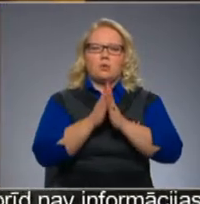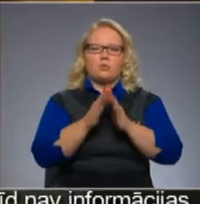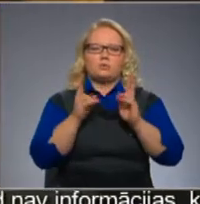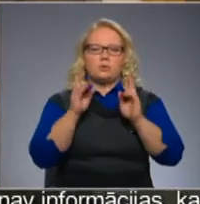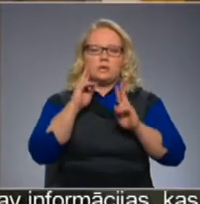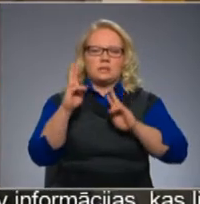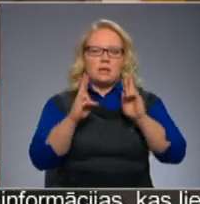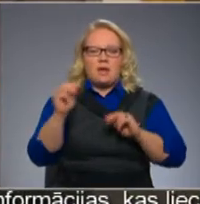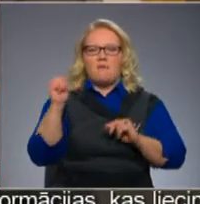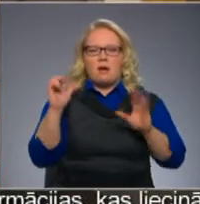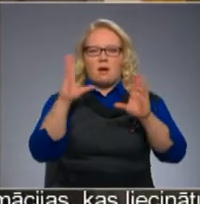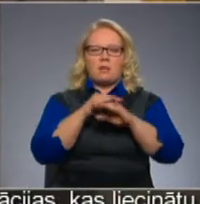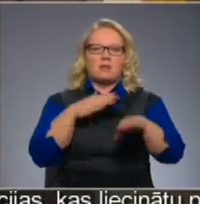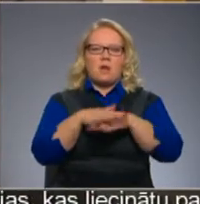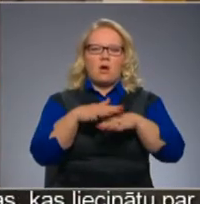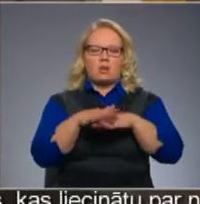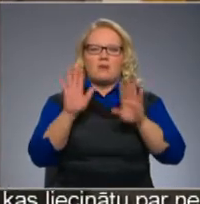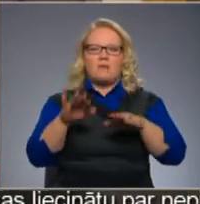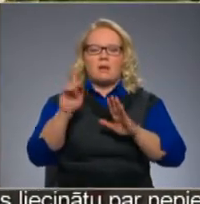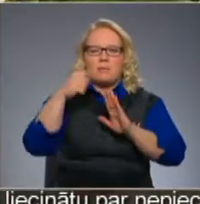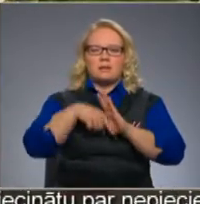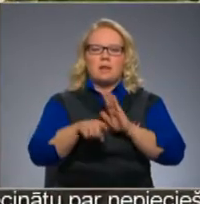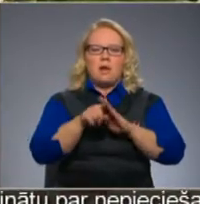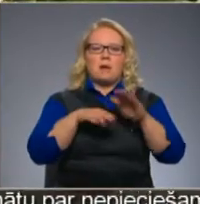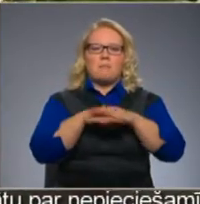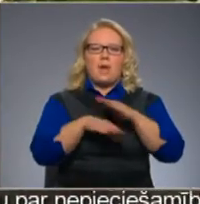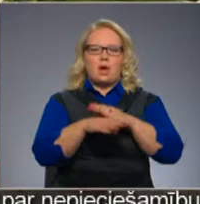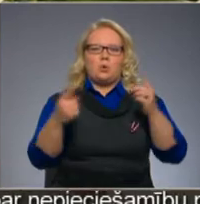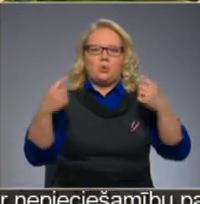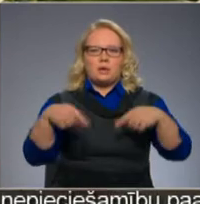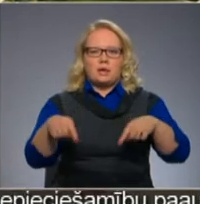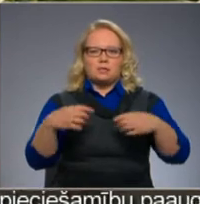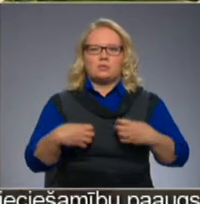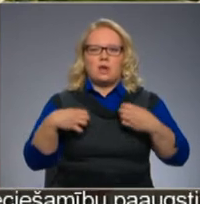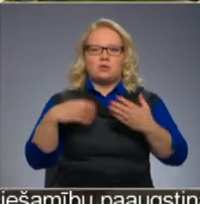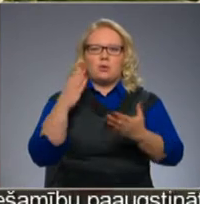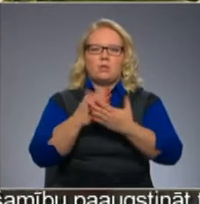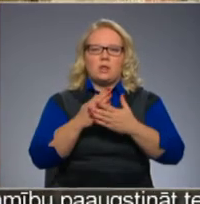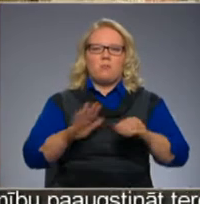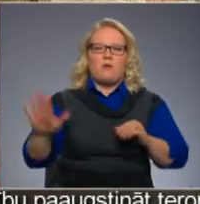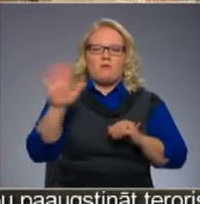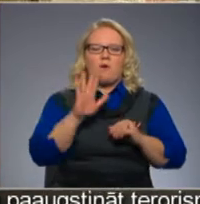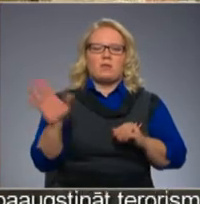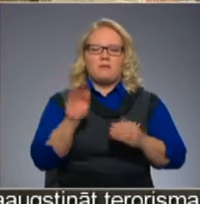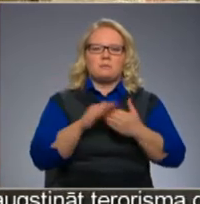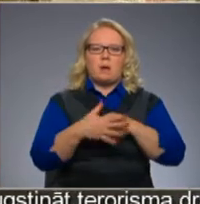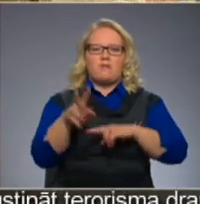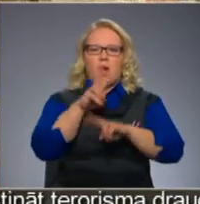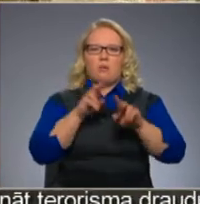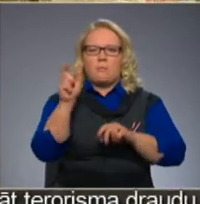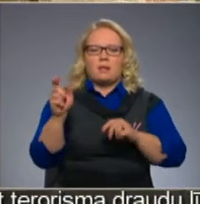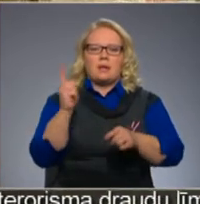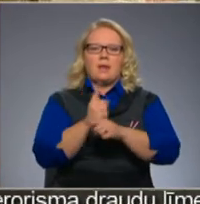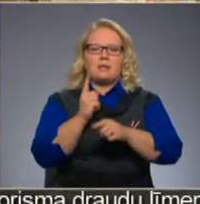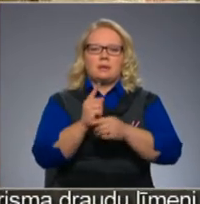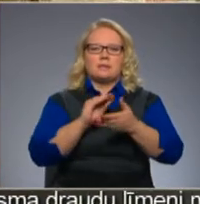izskanētu. Vakarnakts terorakti var padziļināt arī bēgļu krīzi. Uz traģisko notikumu fona visus patvērumu meklētājus nedrīkst